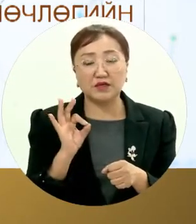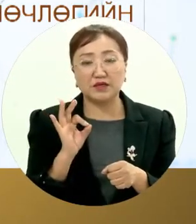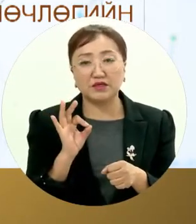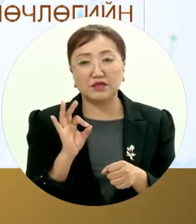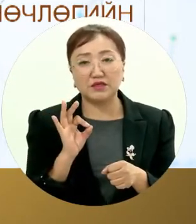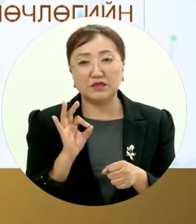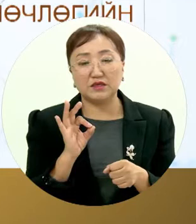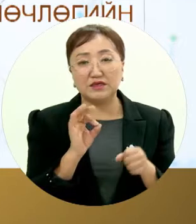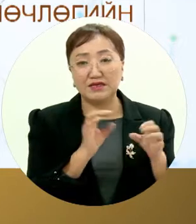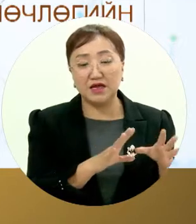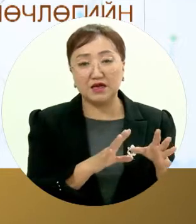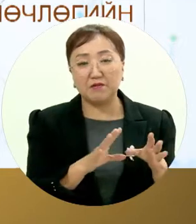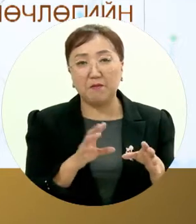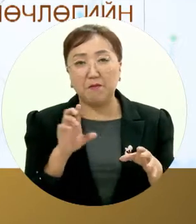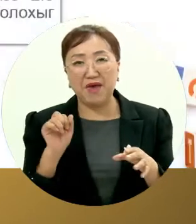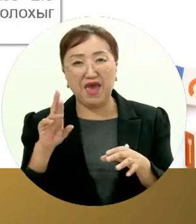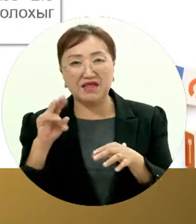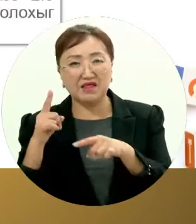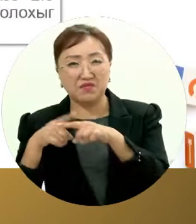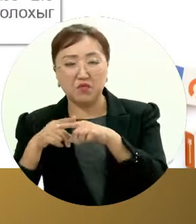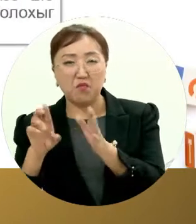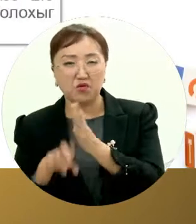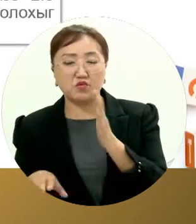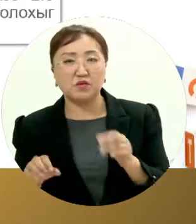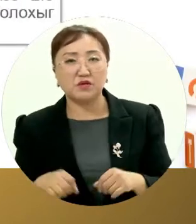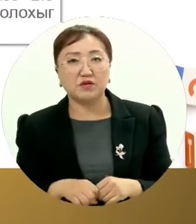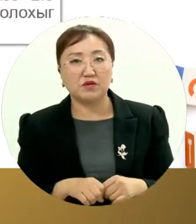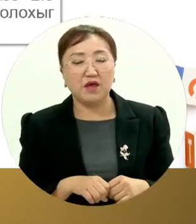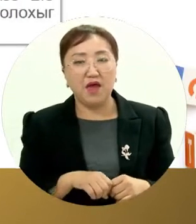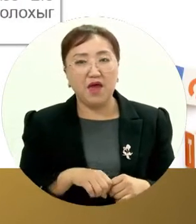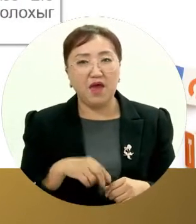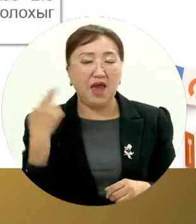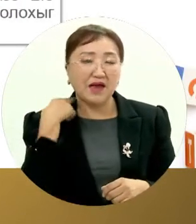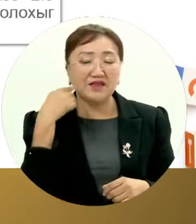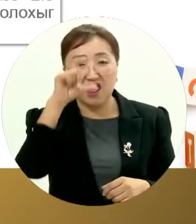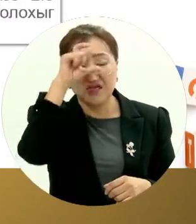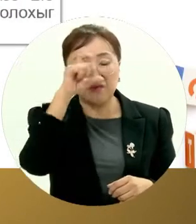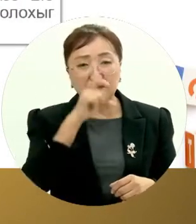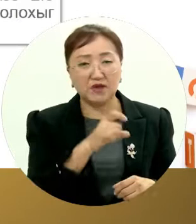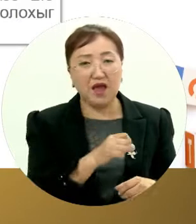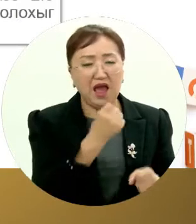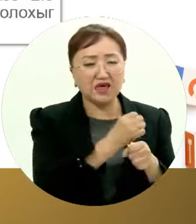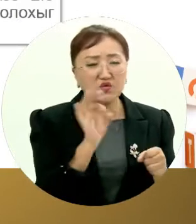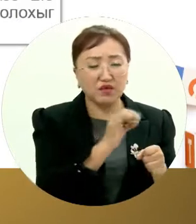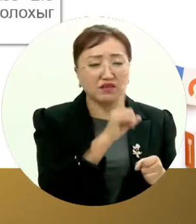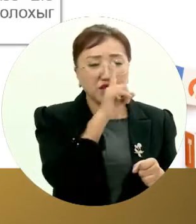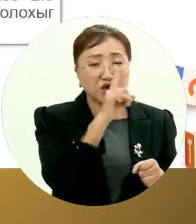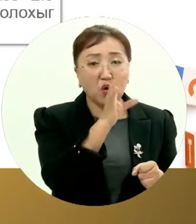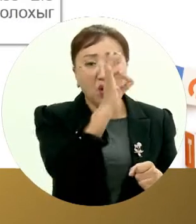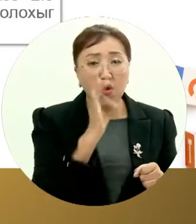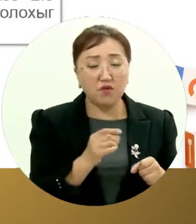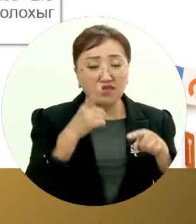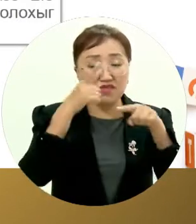нэмж үйлдвэрлэх боломжоо алддаг. Английн эрдэмтэн Ойкен ажилгүйдэл 1% өсөхөд үйлдвэрлэлийн